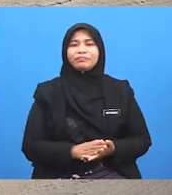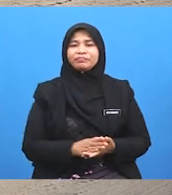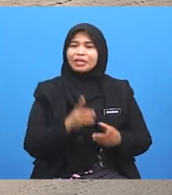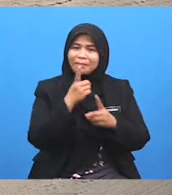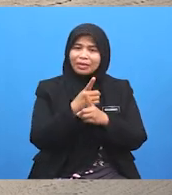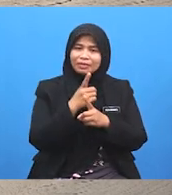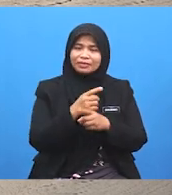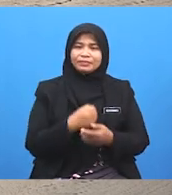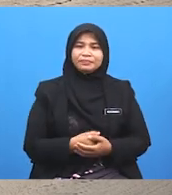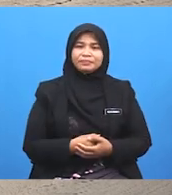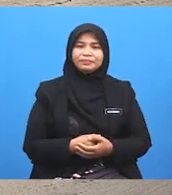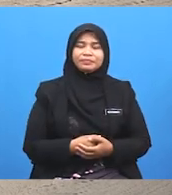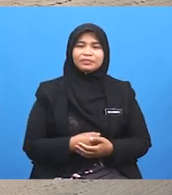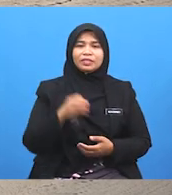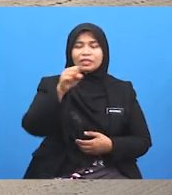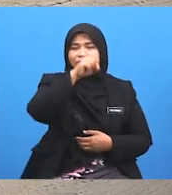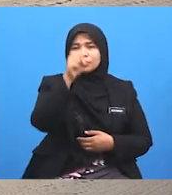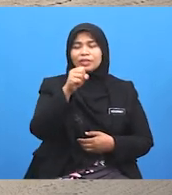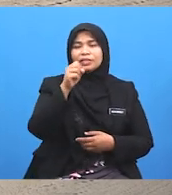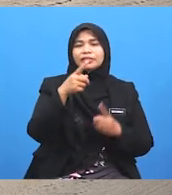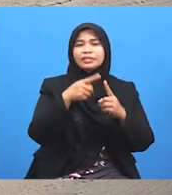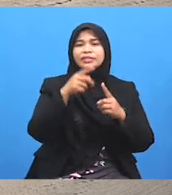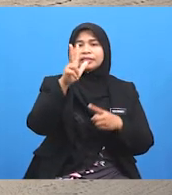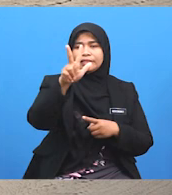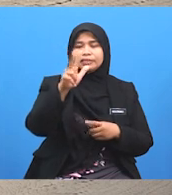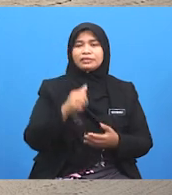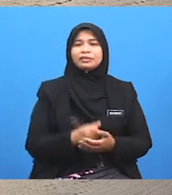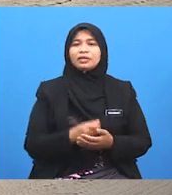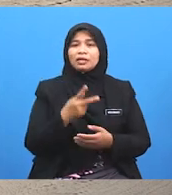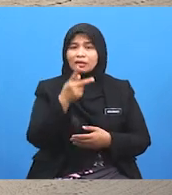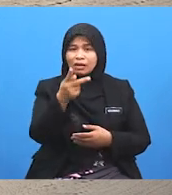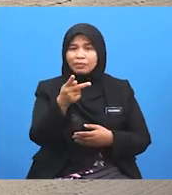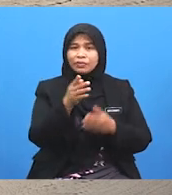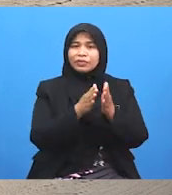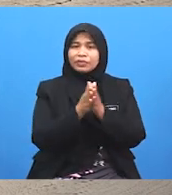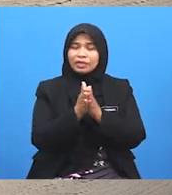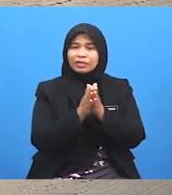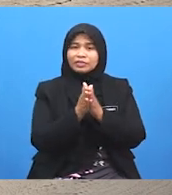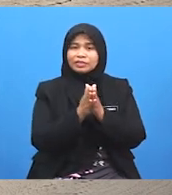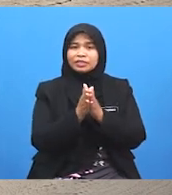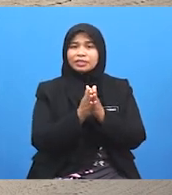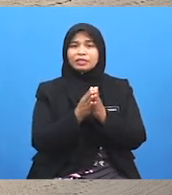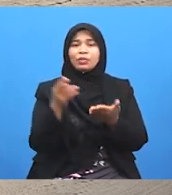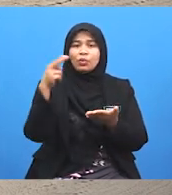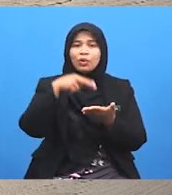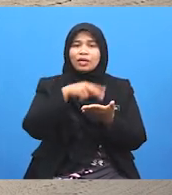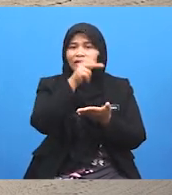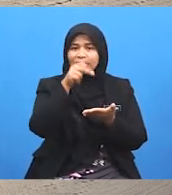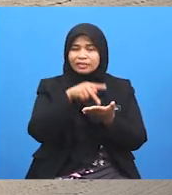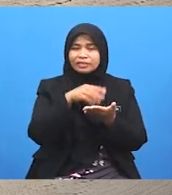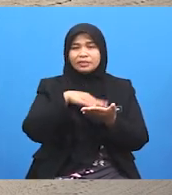Yeay, betul, Mira. Soalan yang ketiga. Kamu tekun mengulang